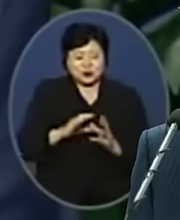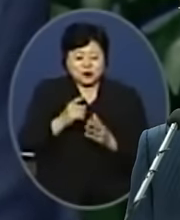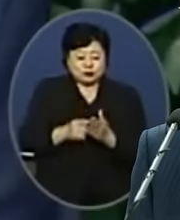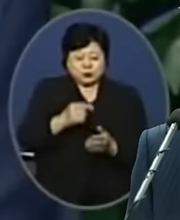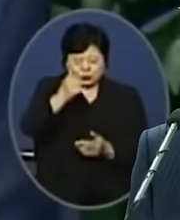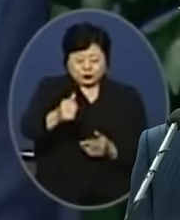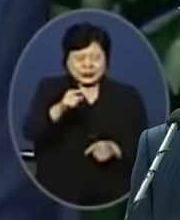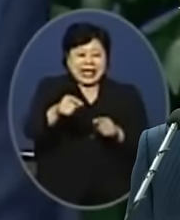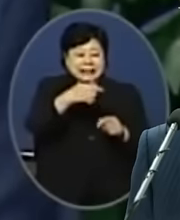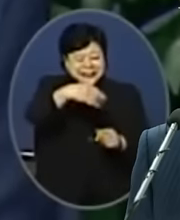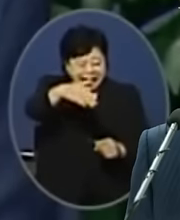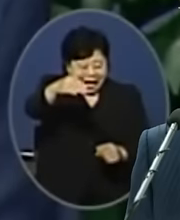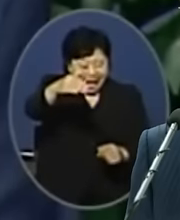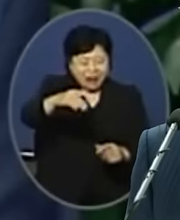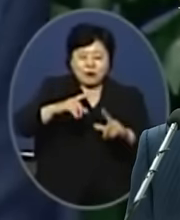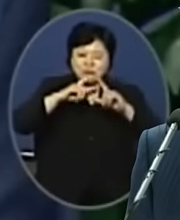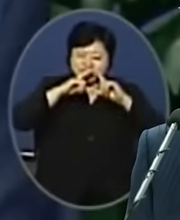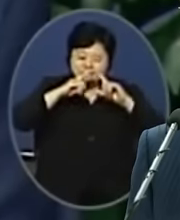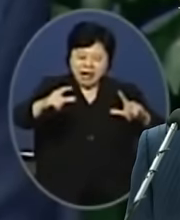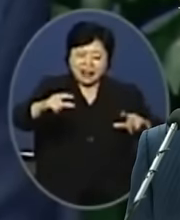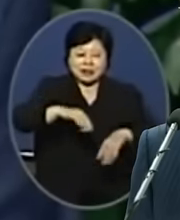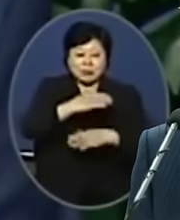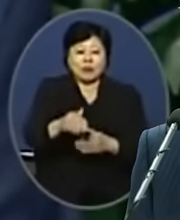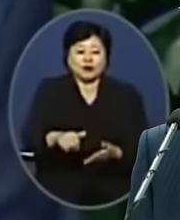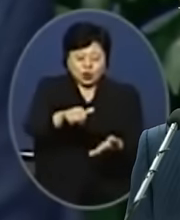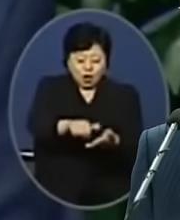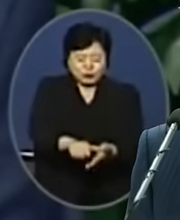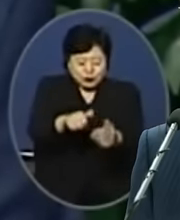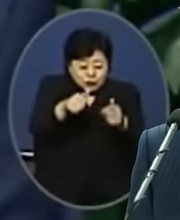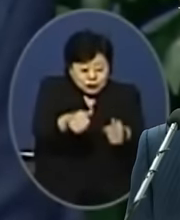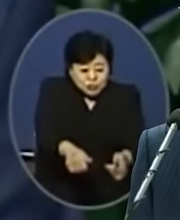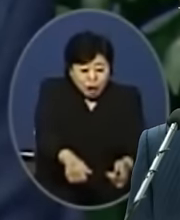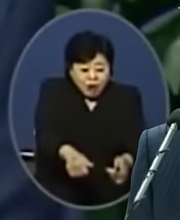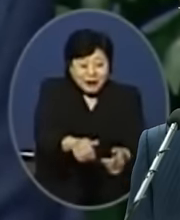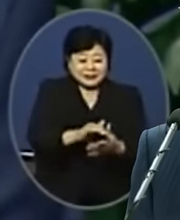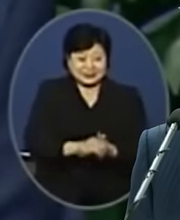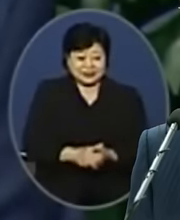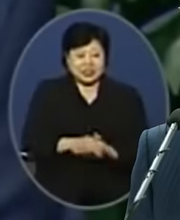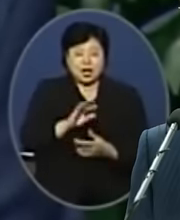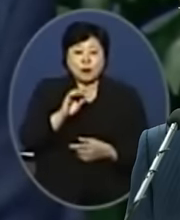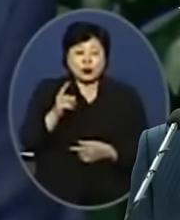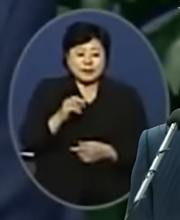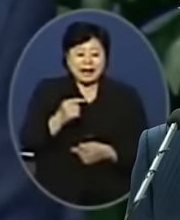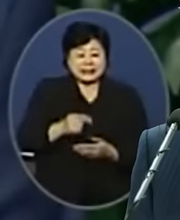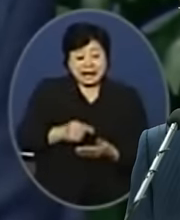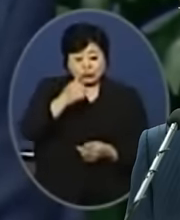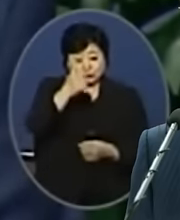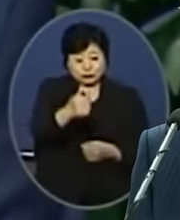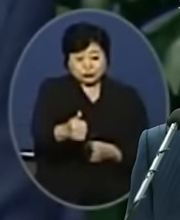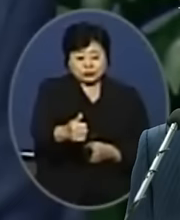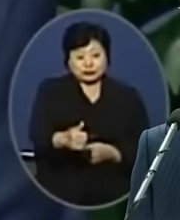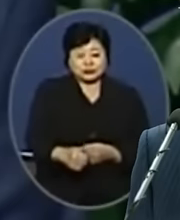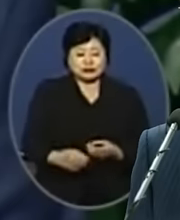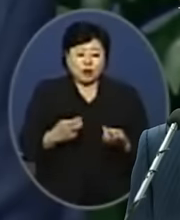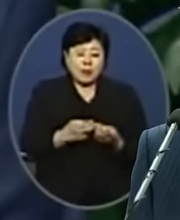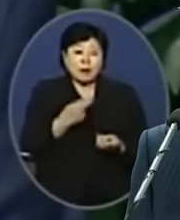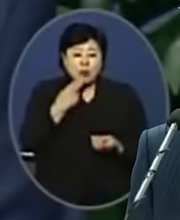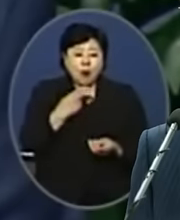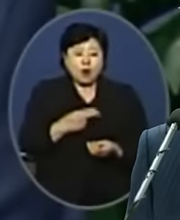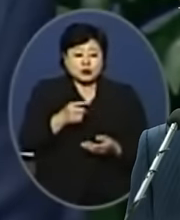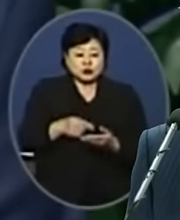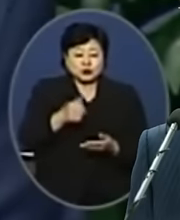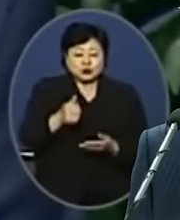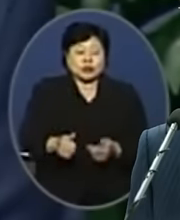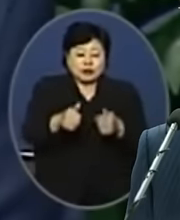국무총리 나가신다. 그냥 뭐 전부 다 엎드려 절을 하는데 바로 보디발 장군도 별 도리 없이 이제